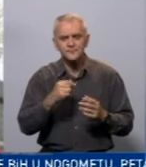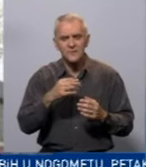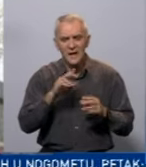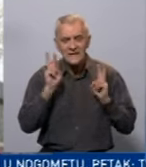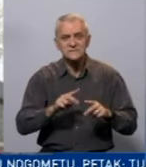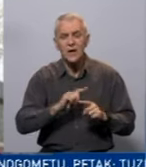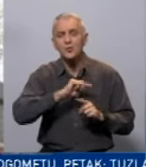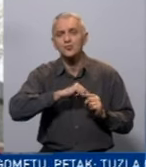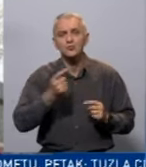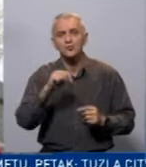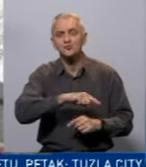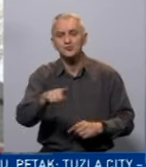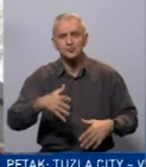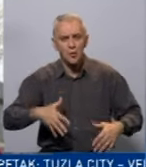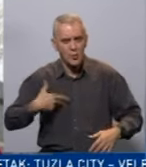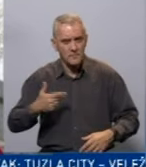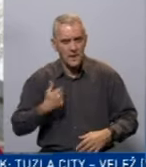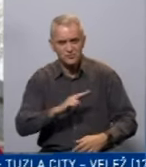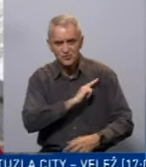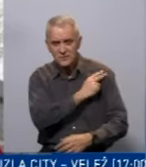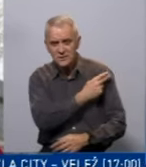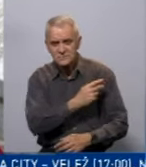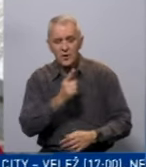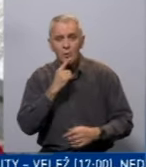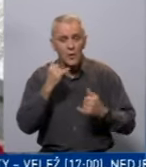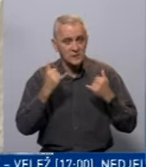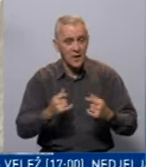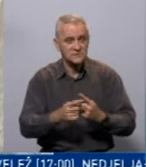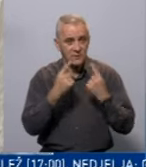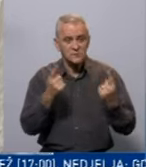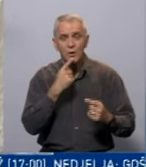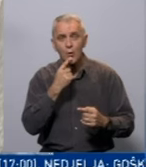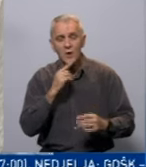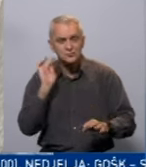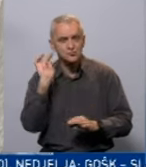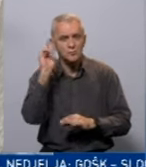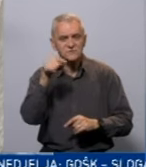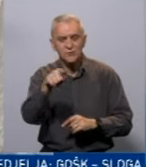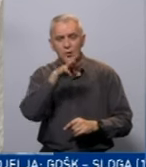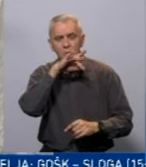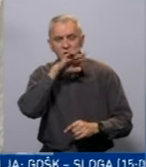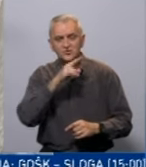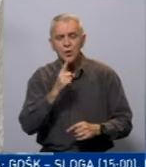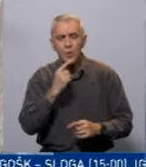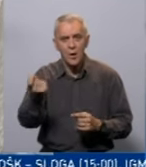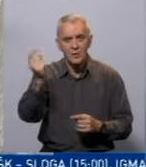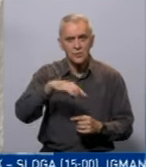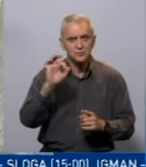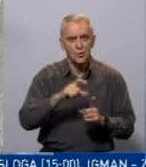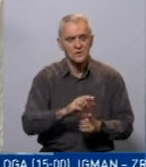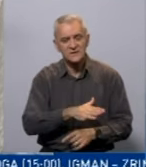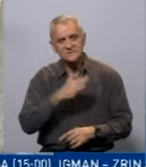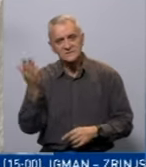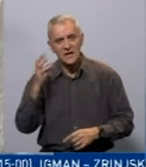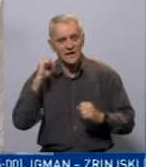zajedno sa onim političkim snagama koje već danas postoje i koji se suprotstavljaju ovom narativu koji dolazi od strane vlasti.